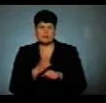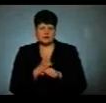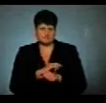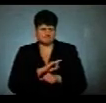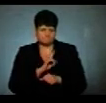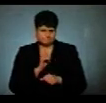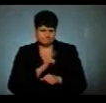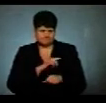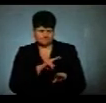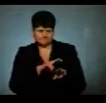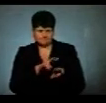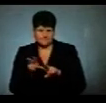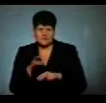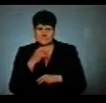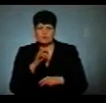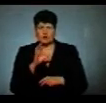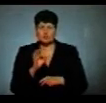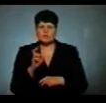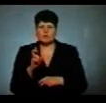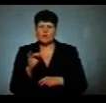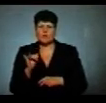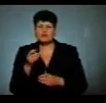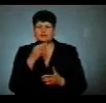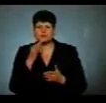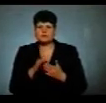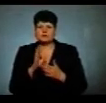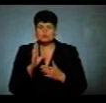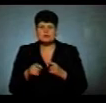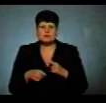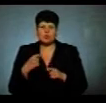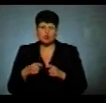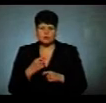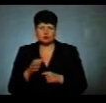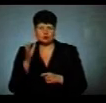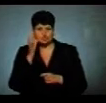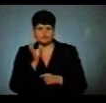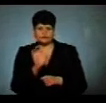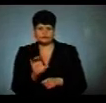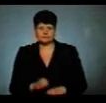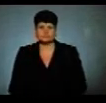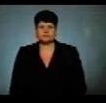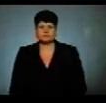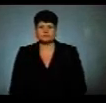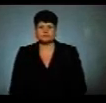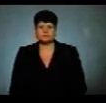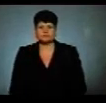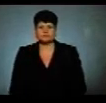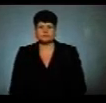начальник Нацполіції області Олександр Богомол, яка відповідальність передбачена за порушення, почуємо у коментарі.